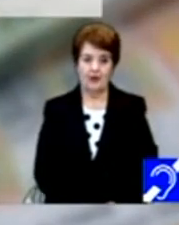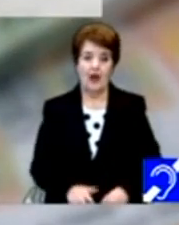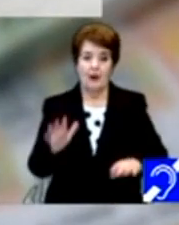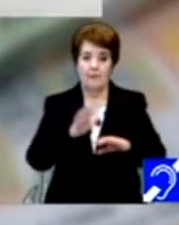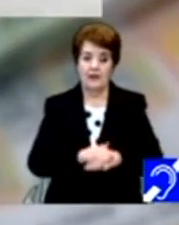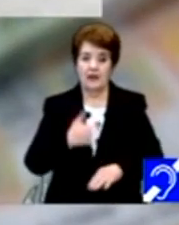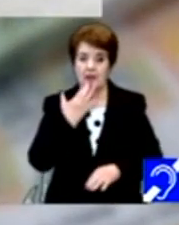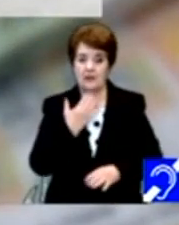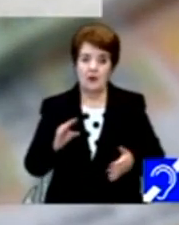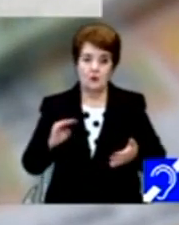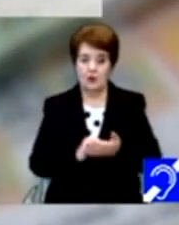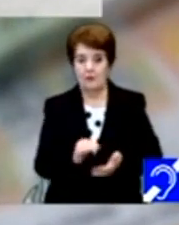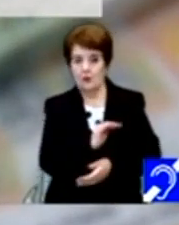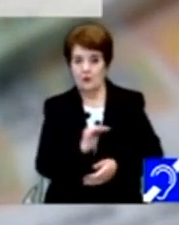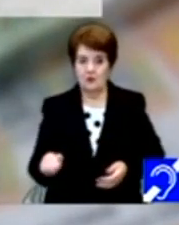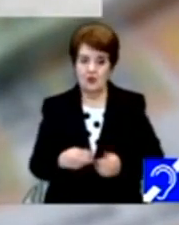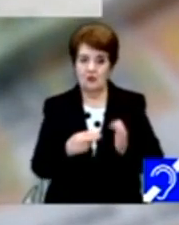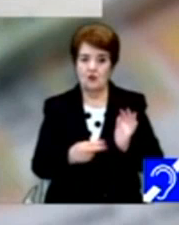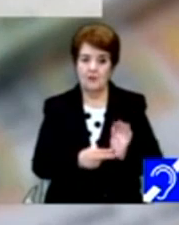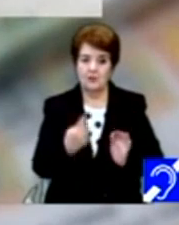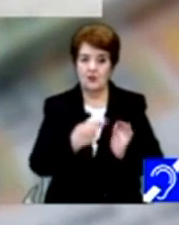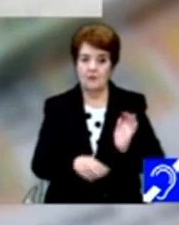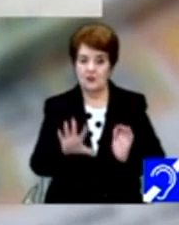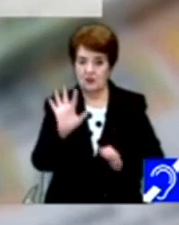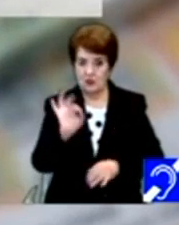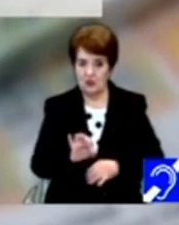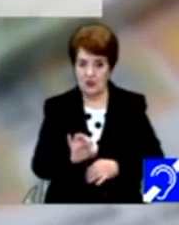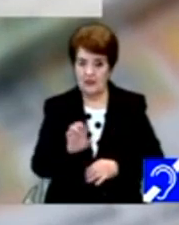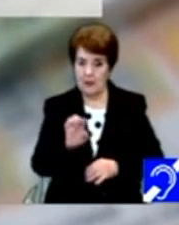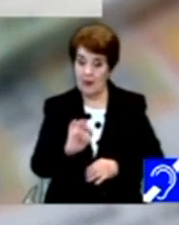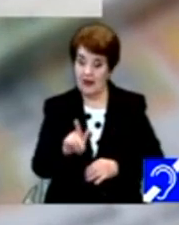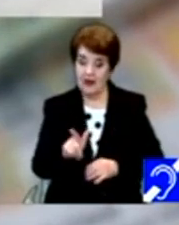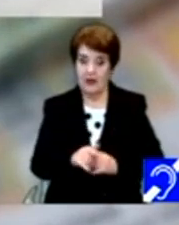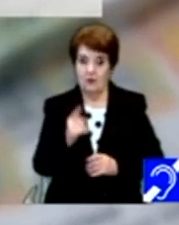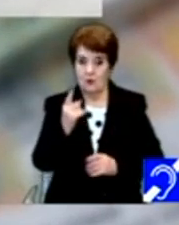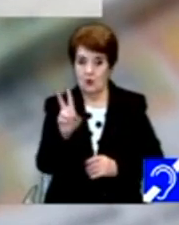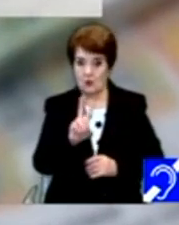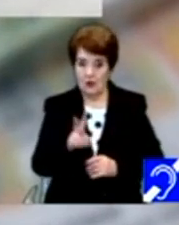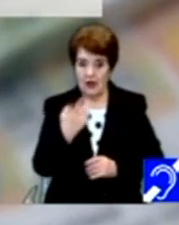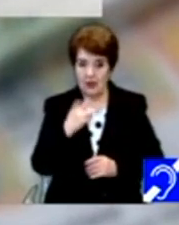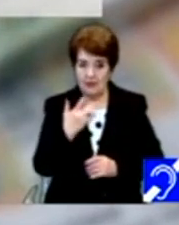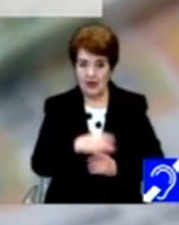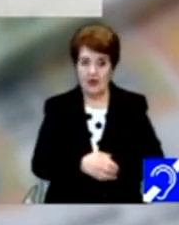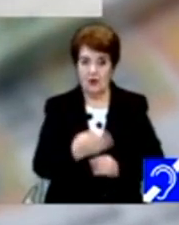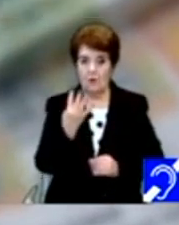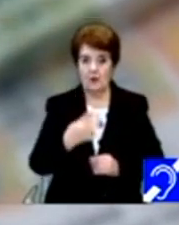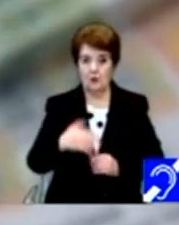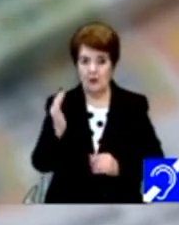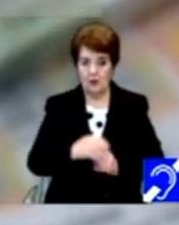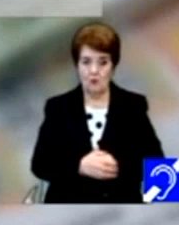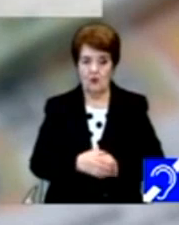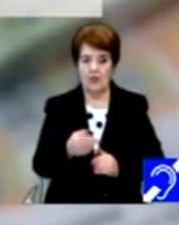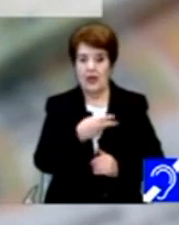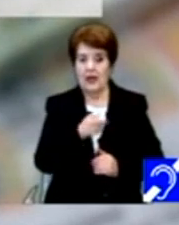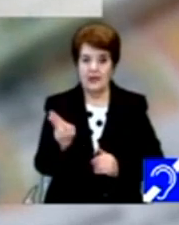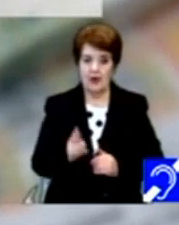Banca Națională a stabilit un curs oficial de 17 lei și 75 de bani pentru un dolar american, cu 4 bani mai mult. Prețul